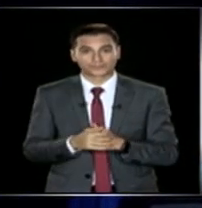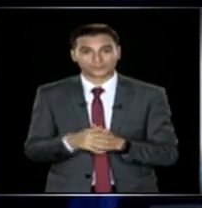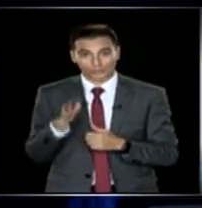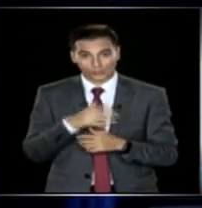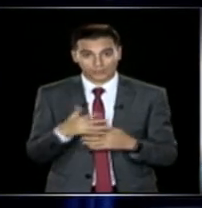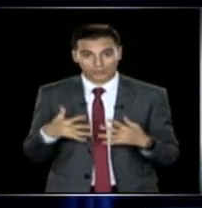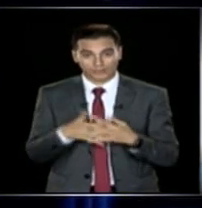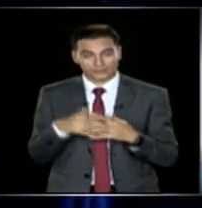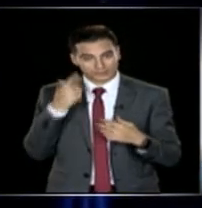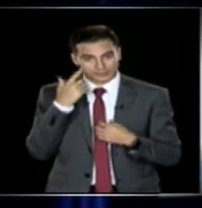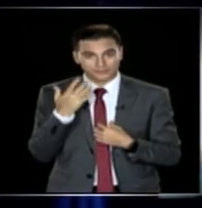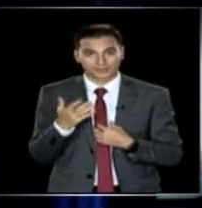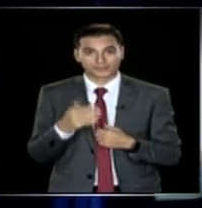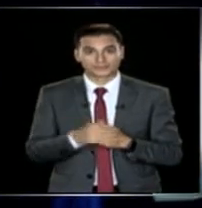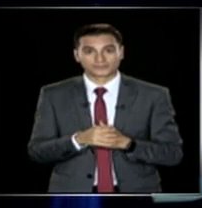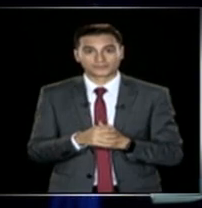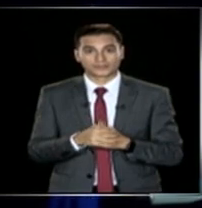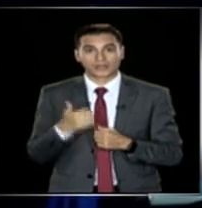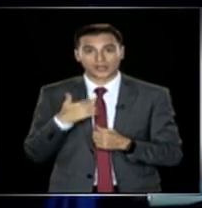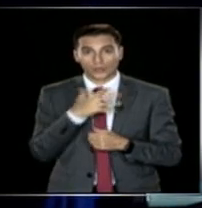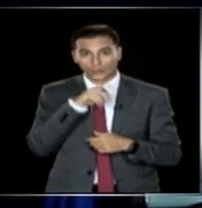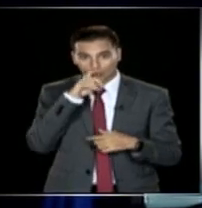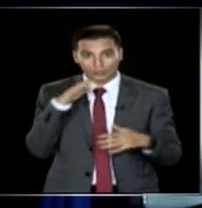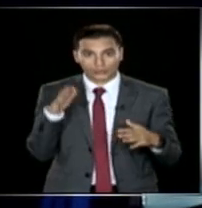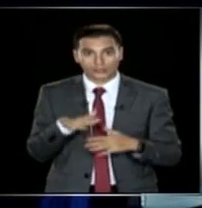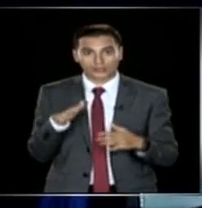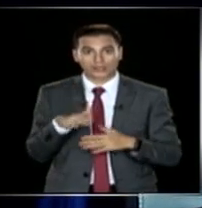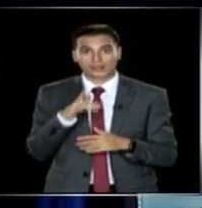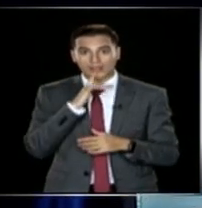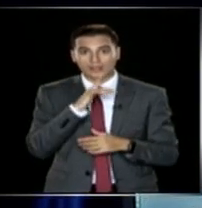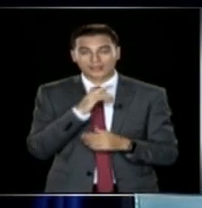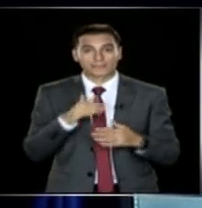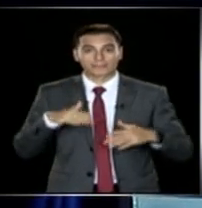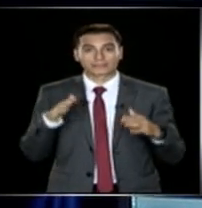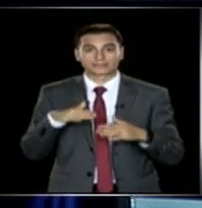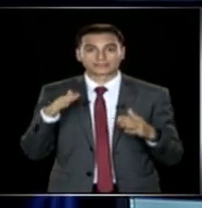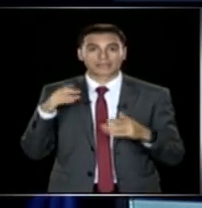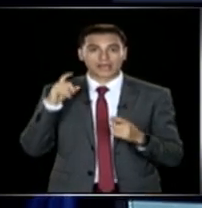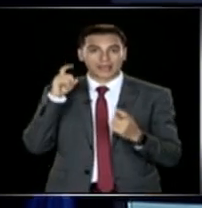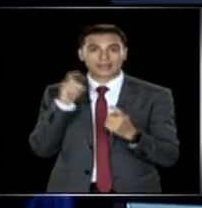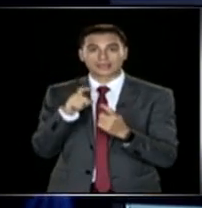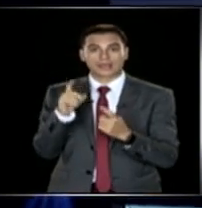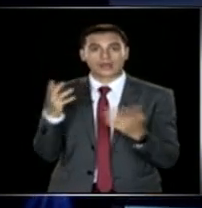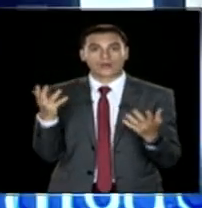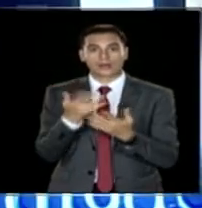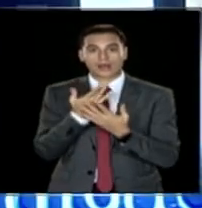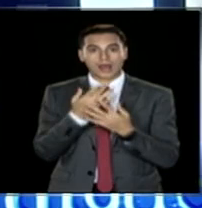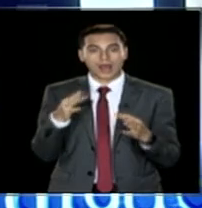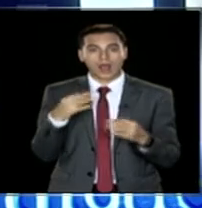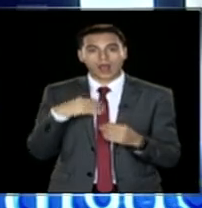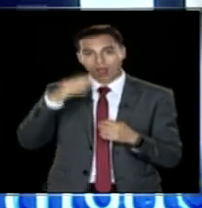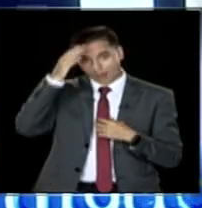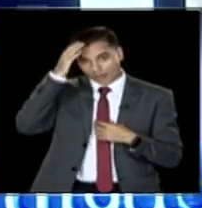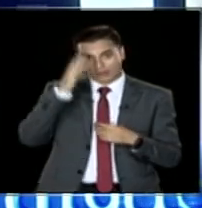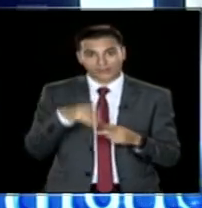كلكم مع بعض؟ كلنا. اتفضل. احنا الصقور بنطير في السماء، نتحدى ولا حد يهمنا،